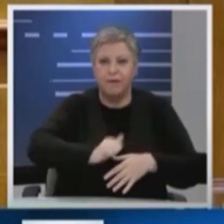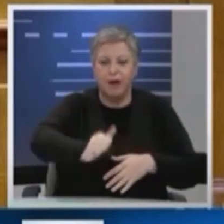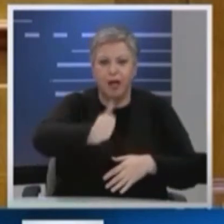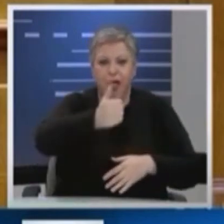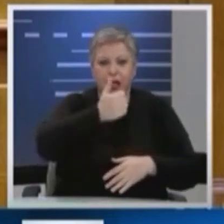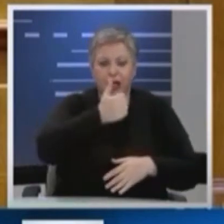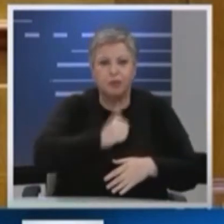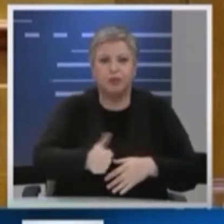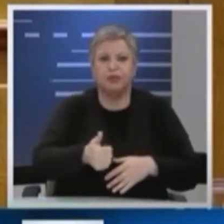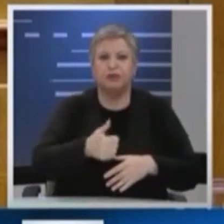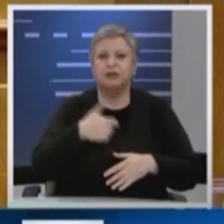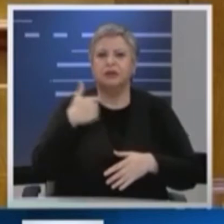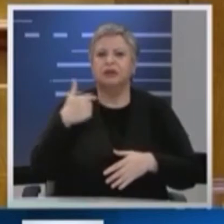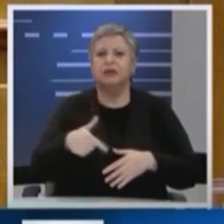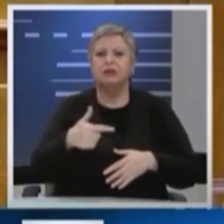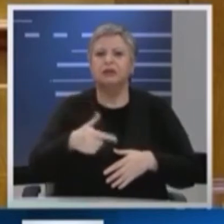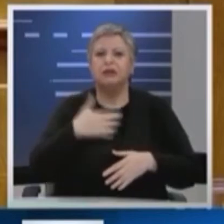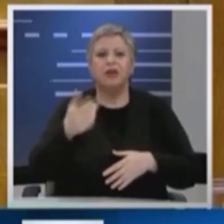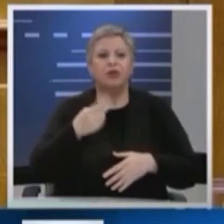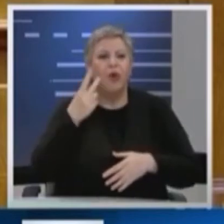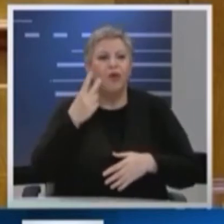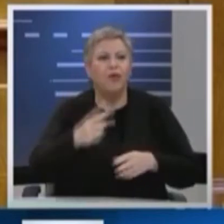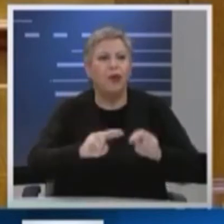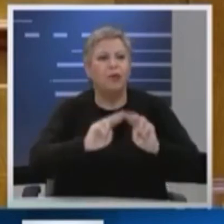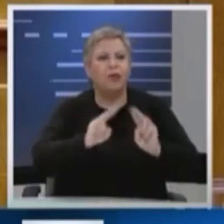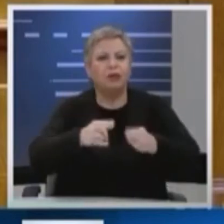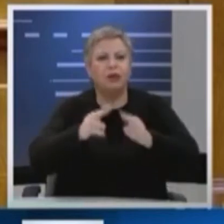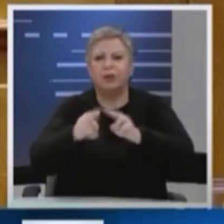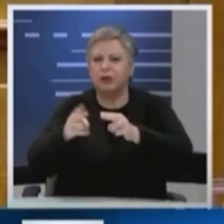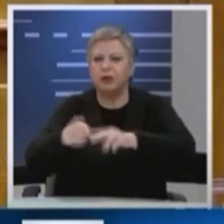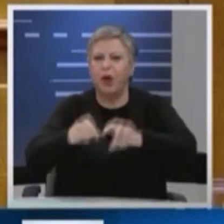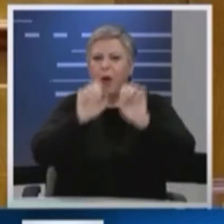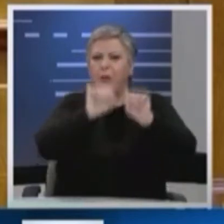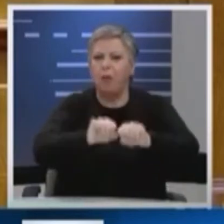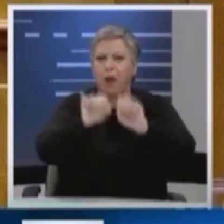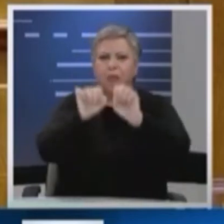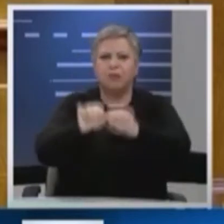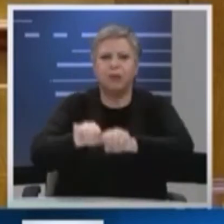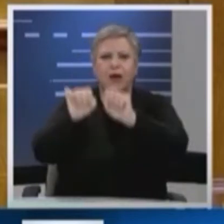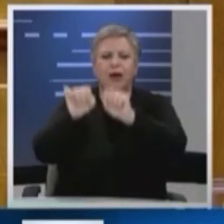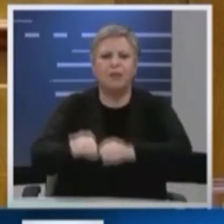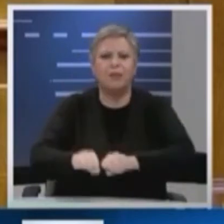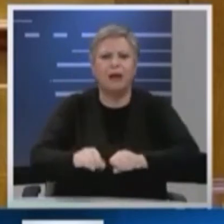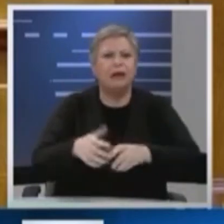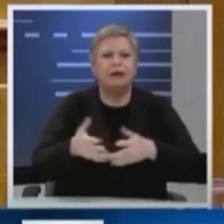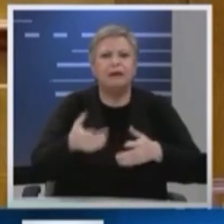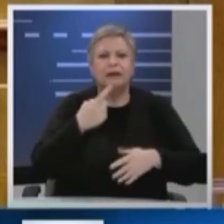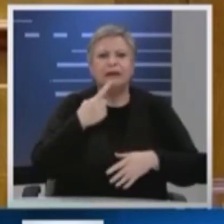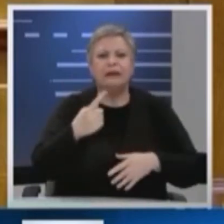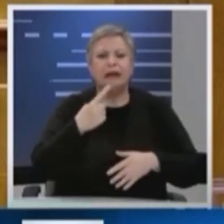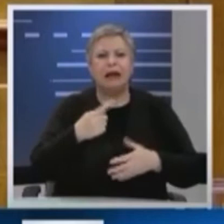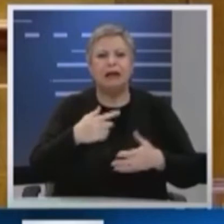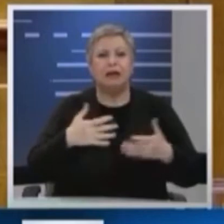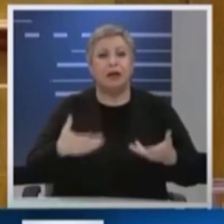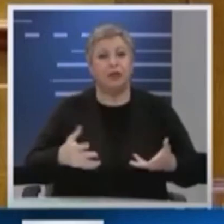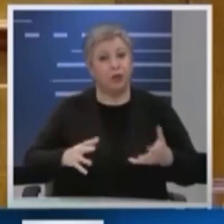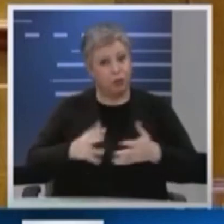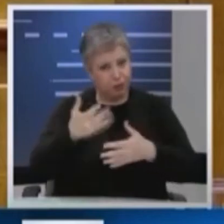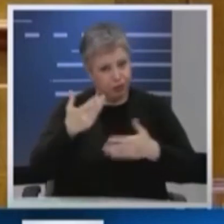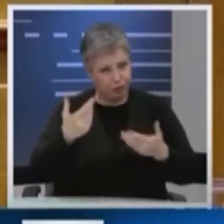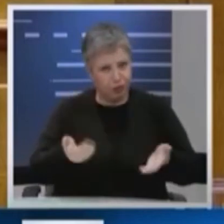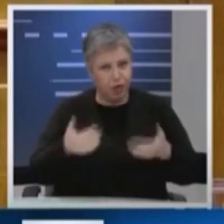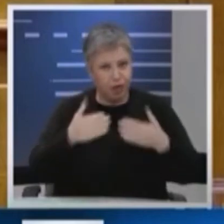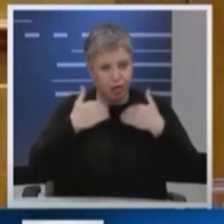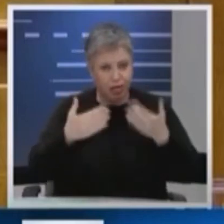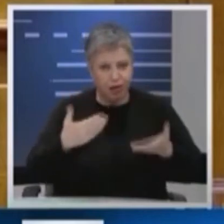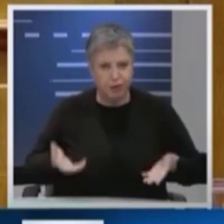οικονομίας, όταν παντού συναντάς μόνο κλειστά καταστήματα και επιχειρήσεις? Για ποια μεταρρυθμιστική πολιτική μιλάμε? Με ένα